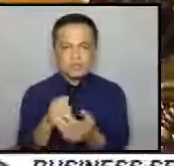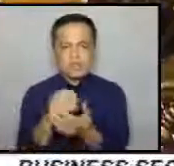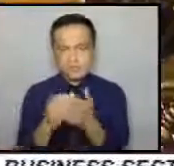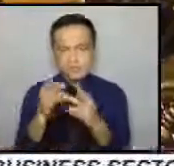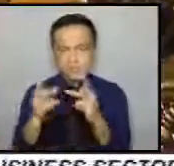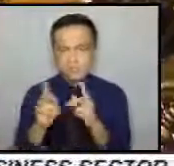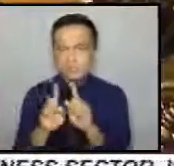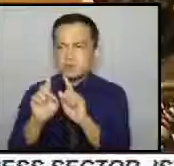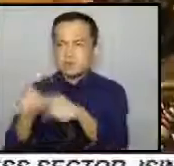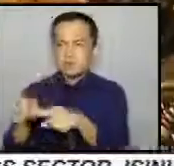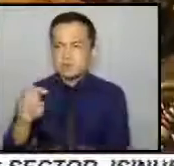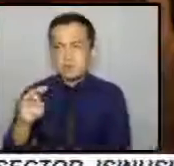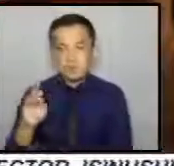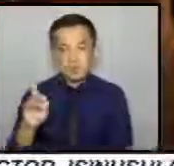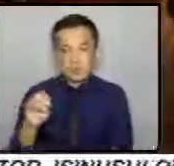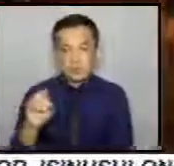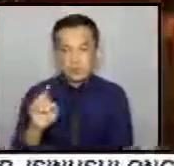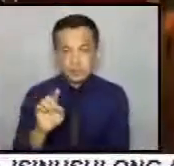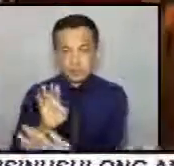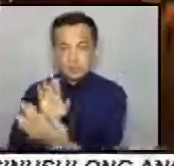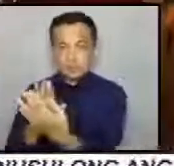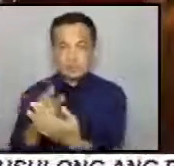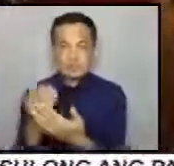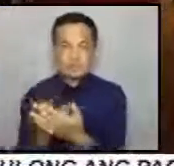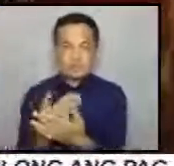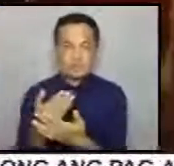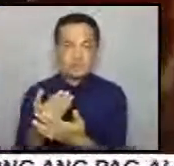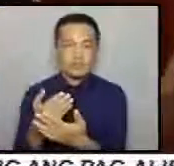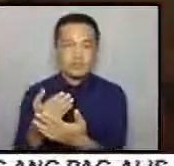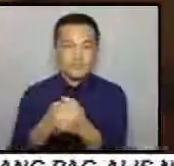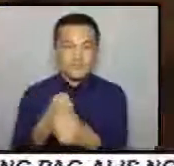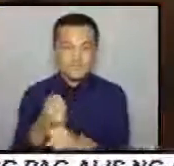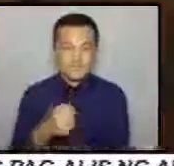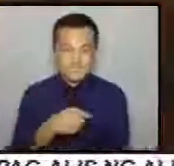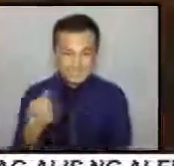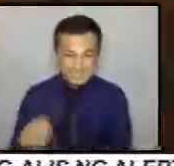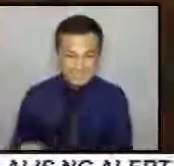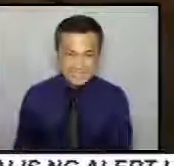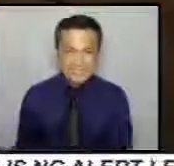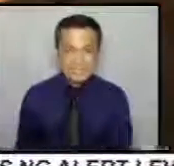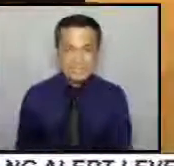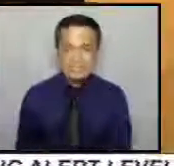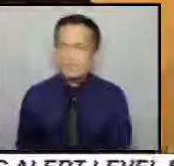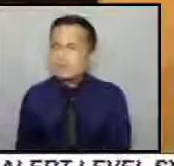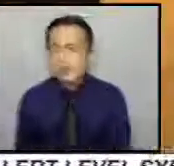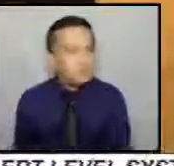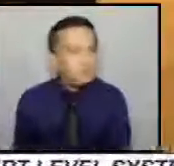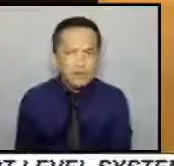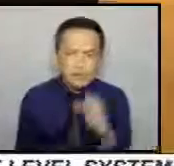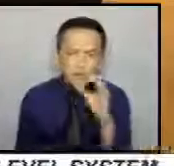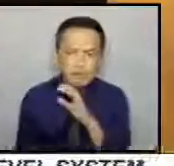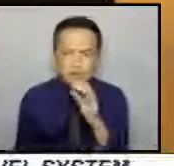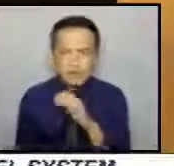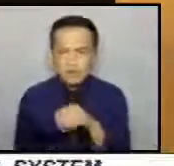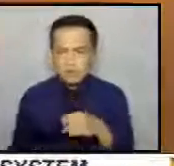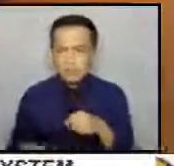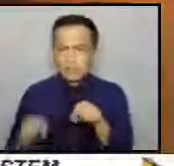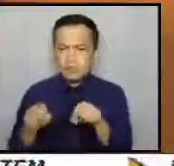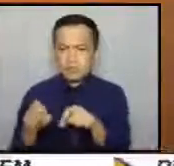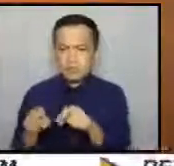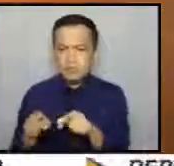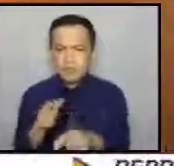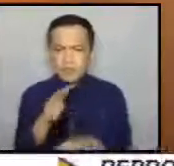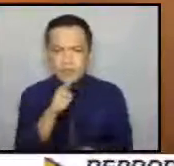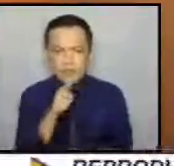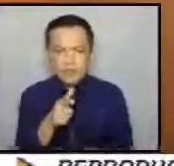upang salubongin ang Chinese New Year. Hinahanap-hanap ng mga namasyal ang mga ibinibentang pampaswerte, kagaya ng